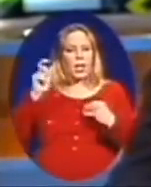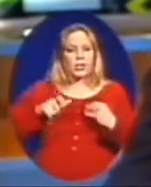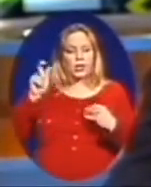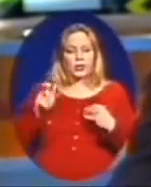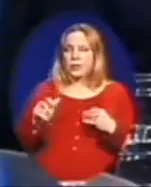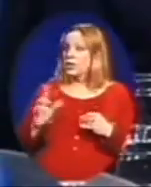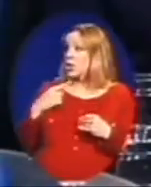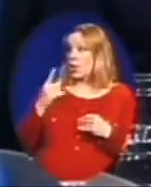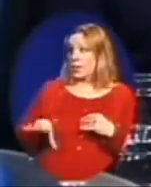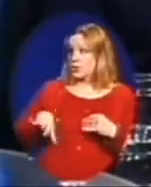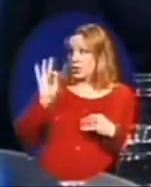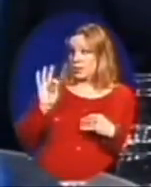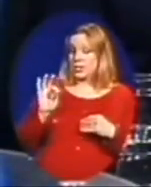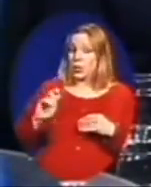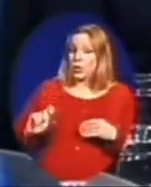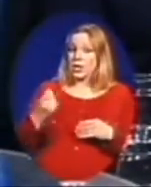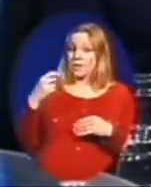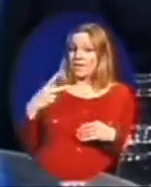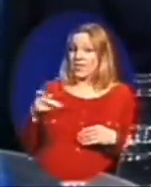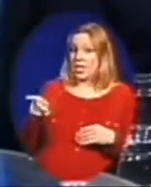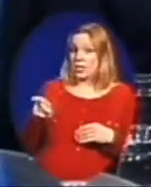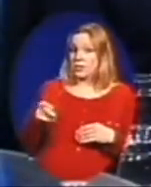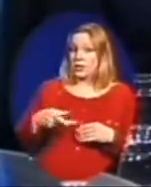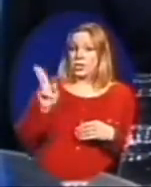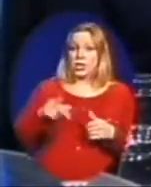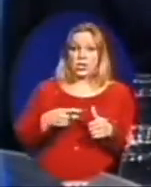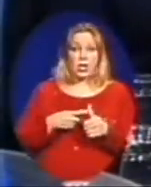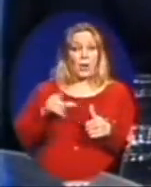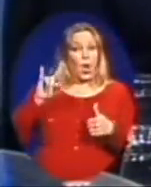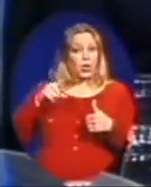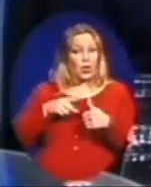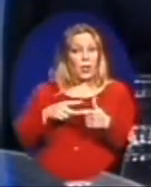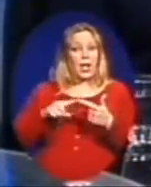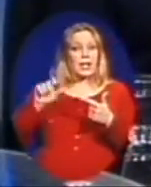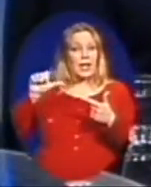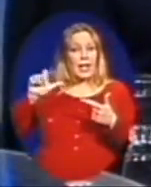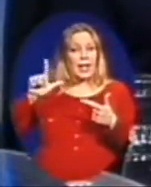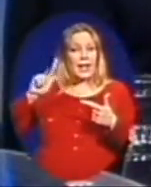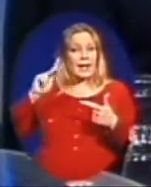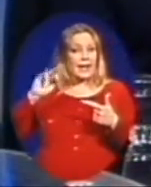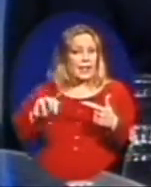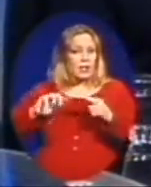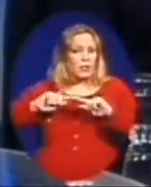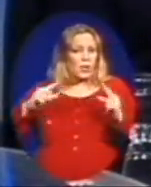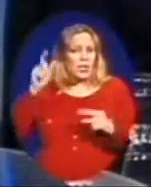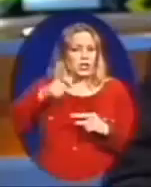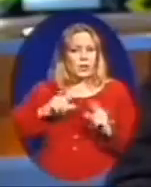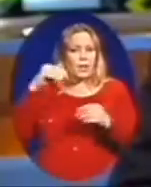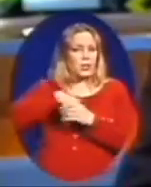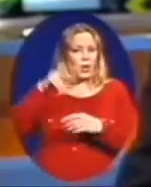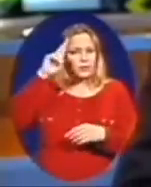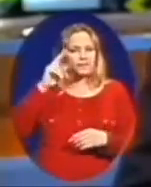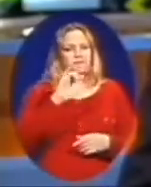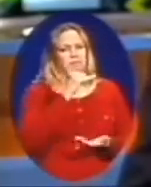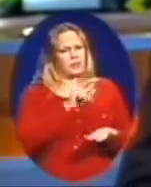רצינית. אבל זה לא אומר שהם יצביעו דווקא, סליחה, לפייגלין. נכון. יש להם את חוטובלי, את אלקין, את כל מיני אנשים אחרים בתוך הליכוד. אבל